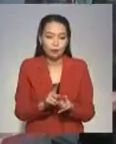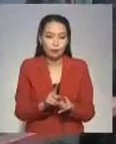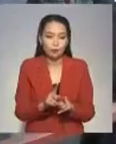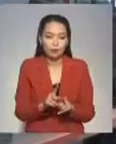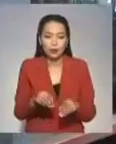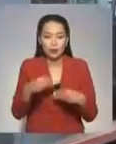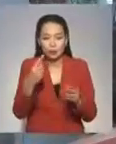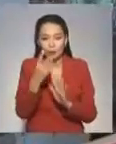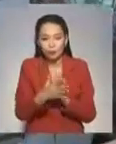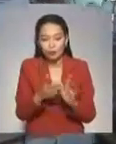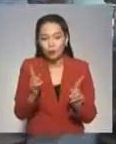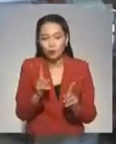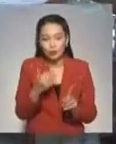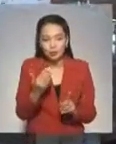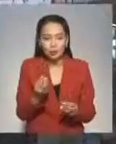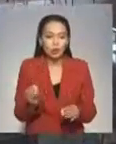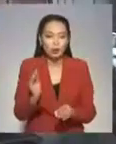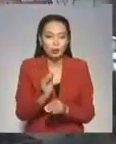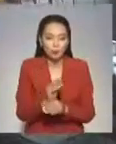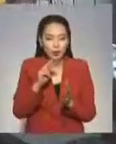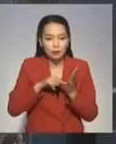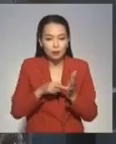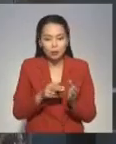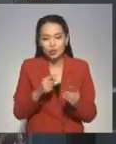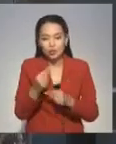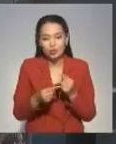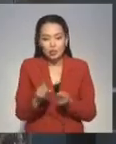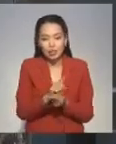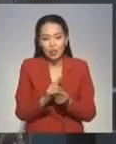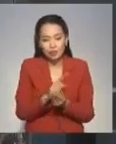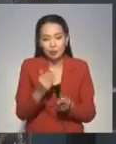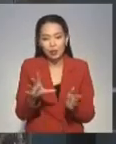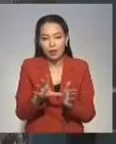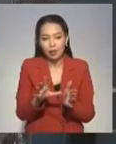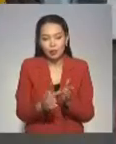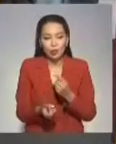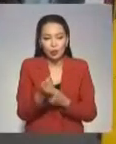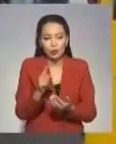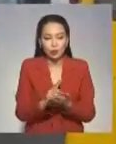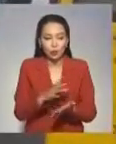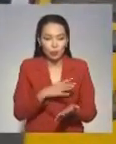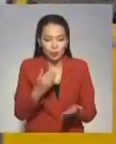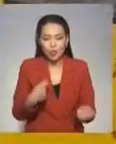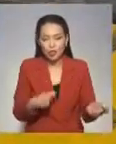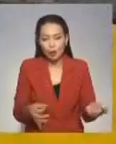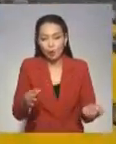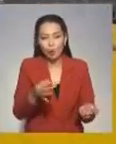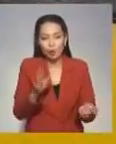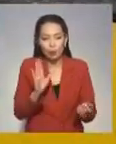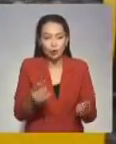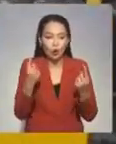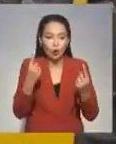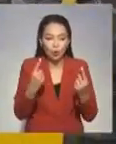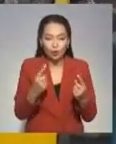дал понять, что не прочь запустить дополнительные проекты в сфере возобновляемых источников энергии. В частности, в Жамбульской области скоро заработает крупная